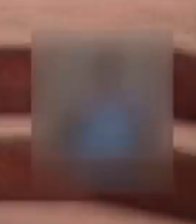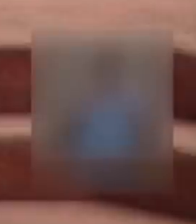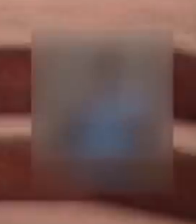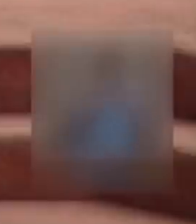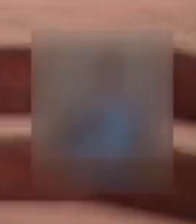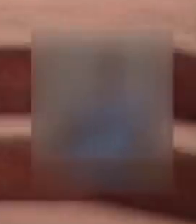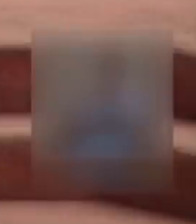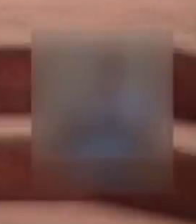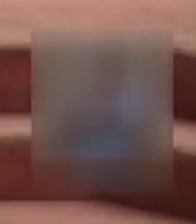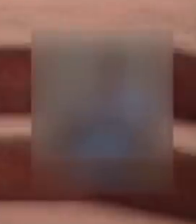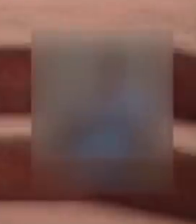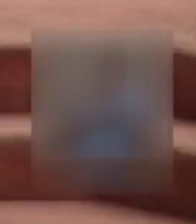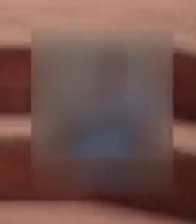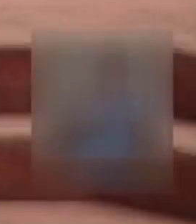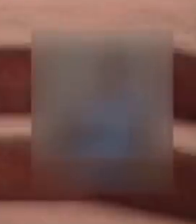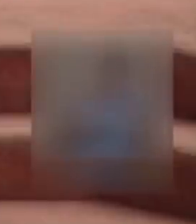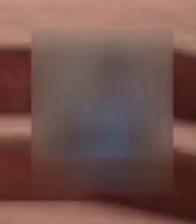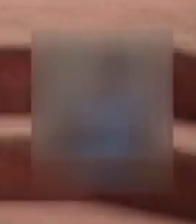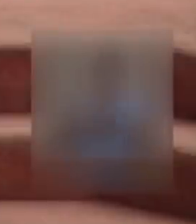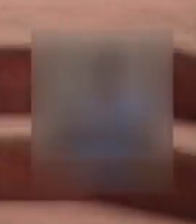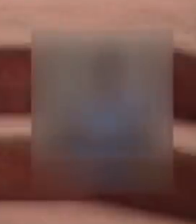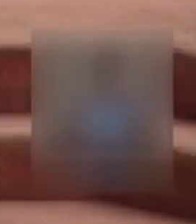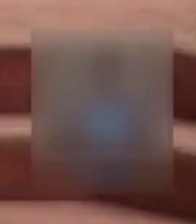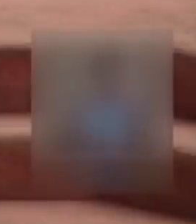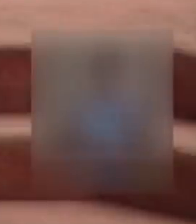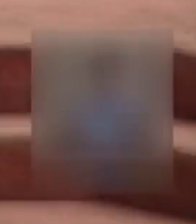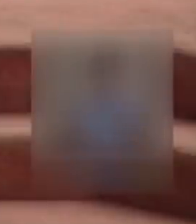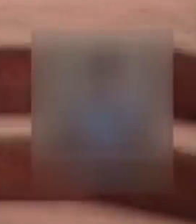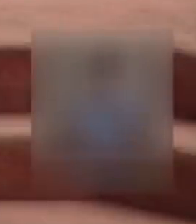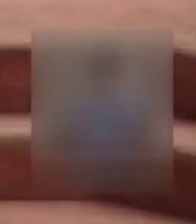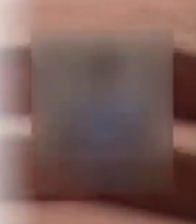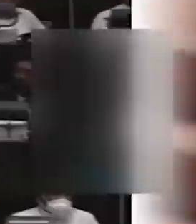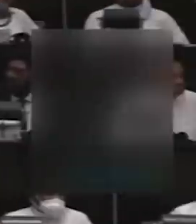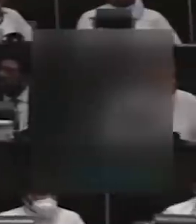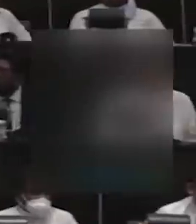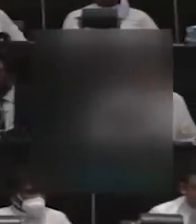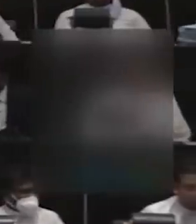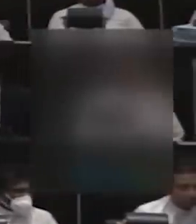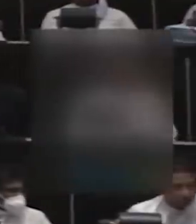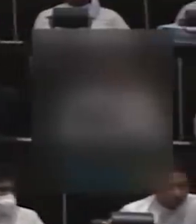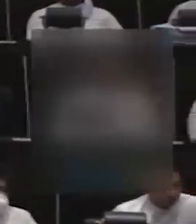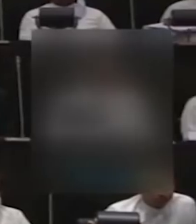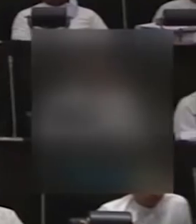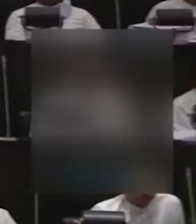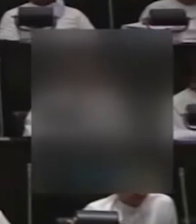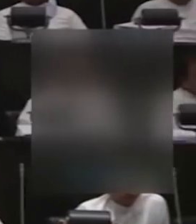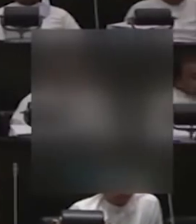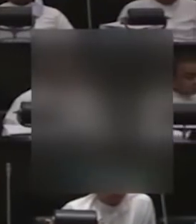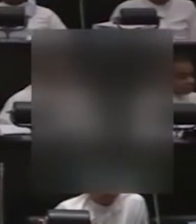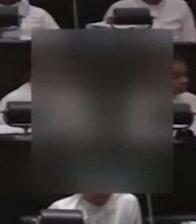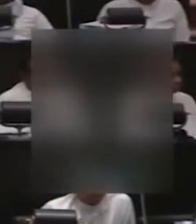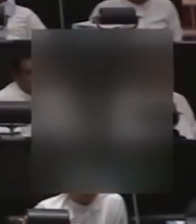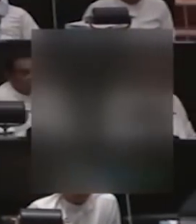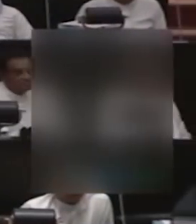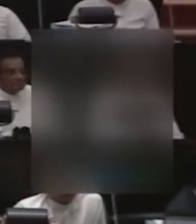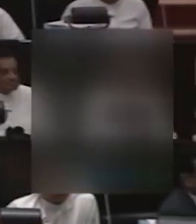දැන් රංජිත් සියඹලා පිටි ඉල්ලාසුනාම මේක ගේමටම කියලා තේරෙන්නේ නැද්ද? ඒකනේ ආණ්ඩුවත් සියඹලා පිටියටම ඡන්දය දුන්නේ. ඒ කියන්නේ